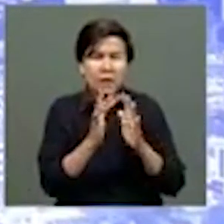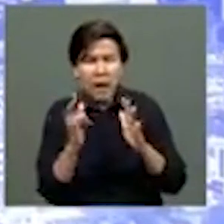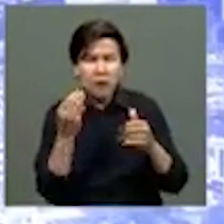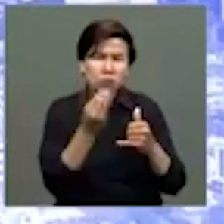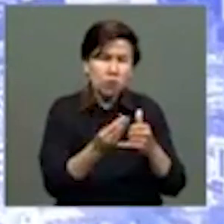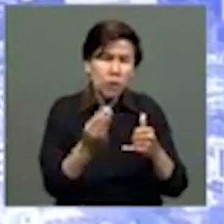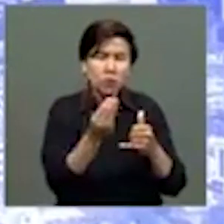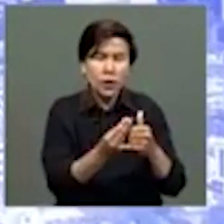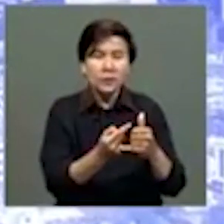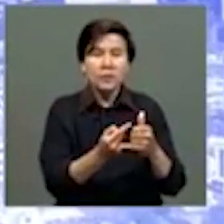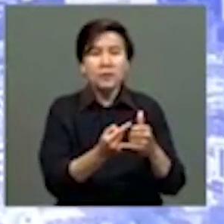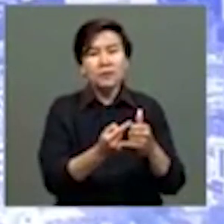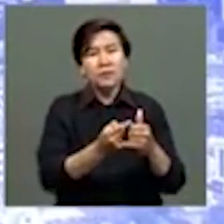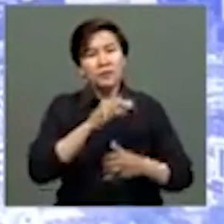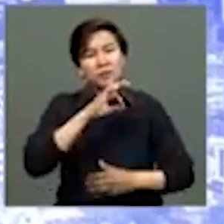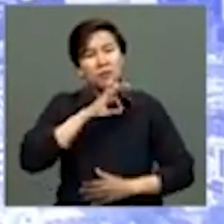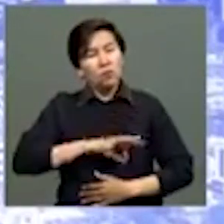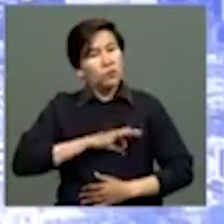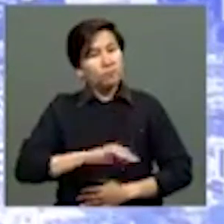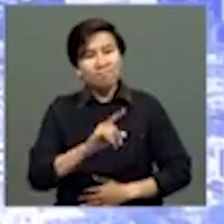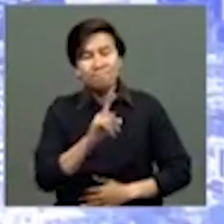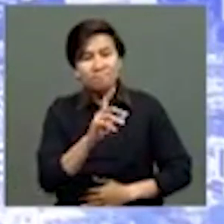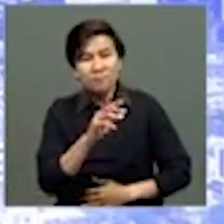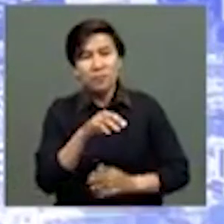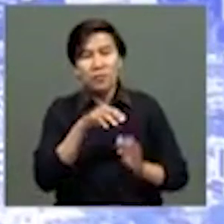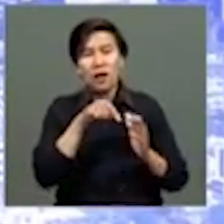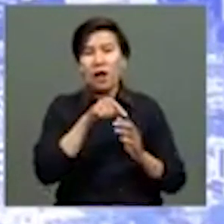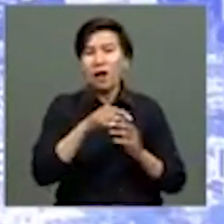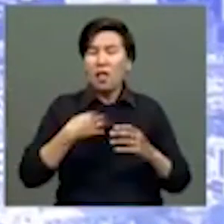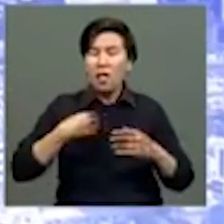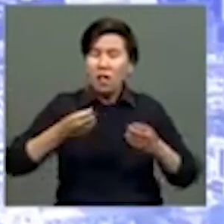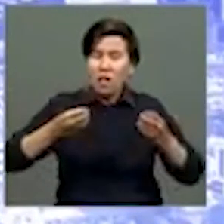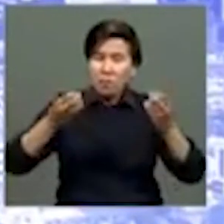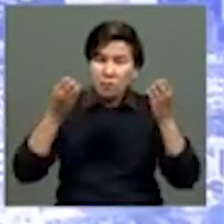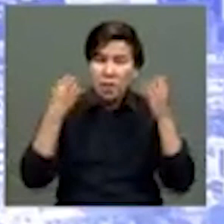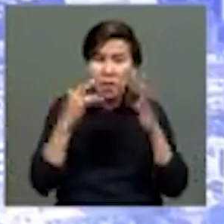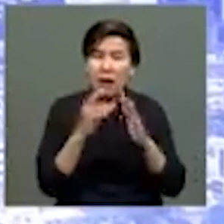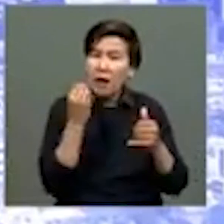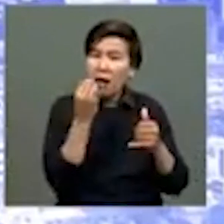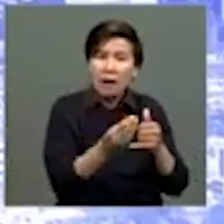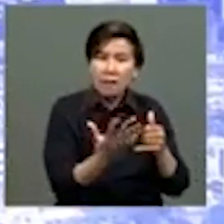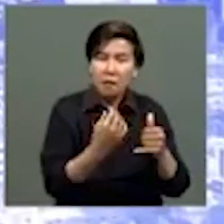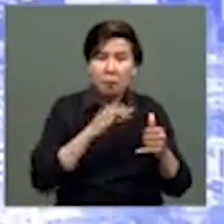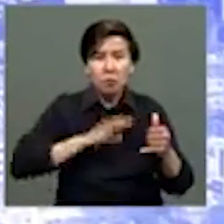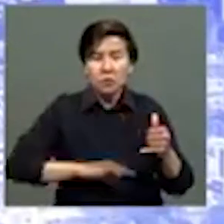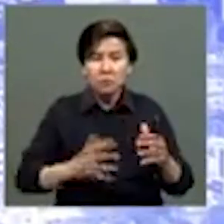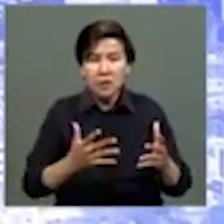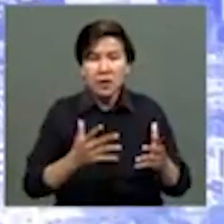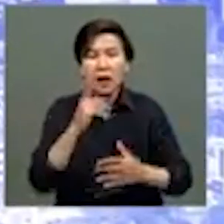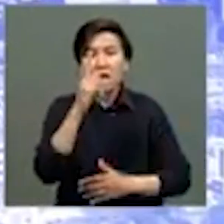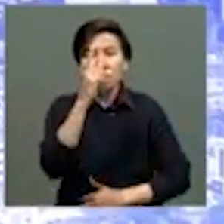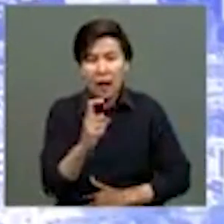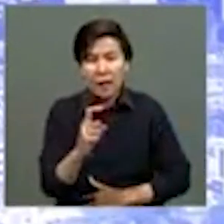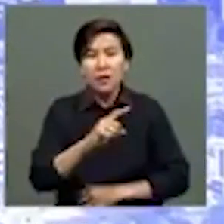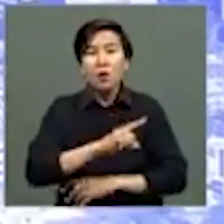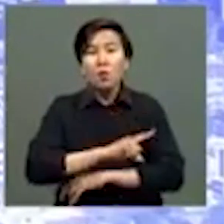การแย่ลงไม่ตอบสนองการรักษาและเสียชีวิตในวันที่18มกราคมเวลา 22:13 นาทีก็ขอแสดง